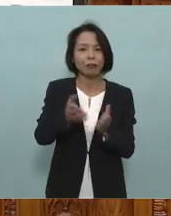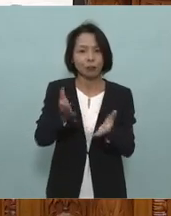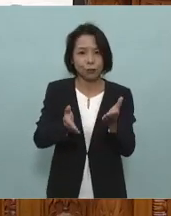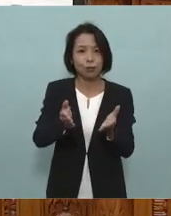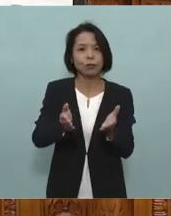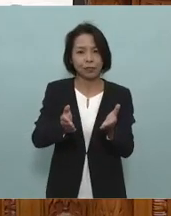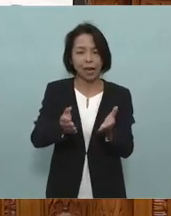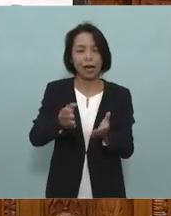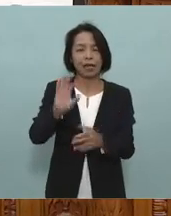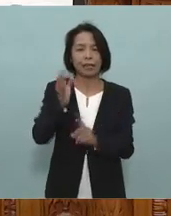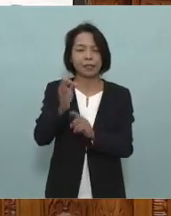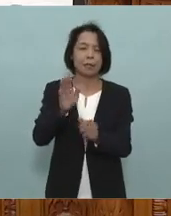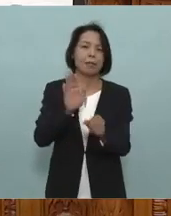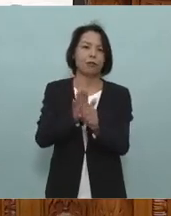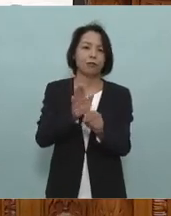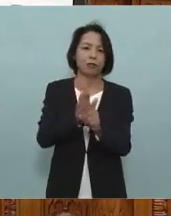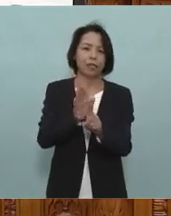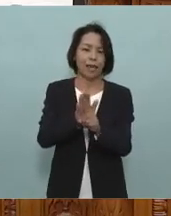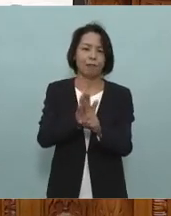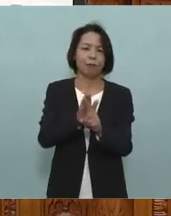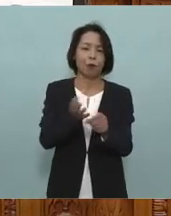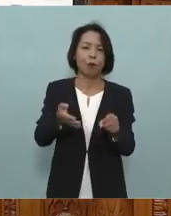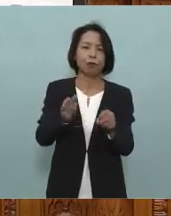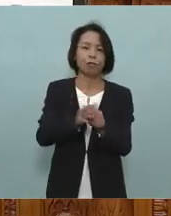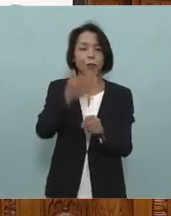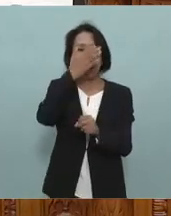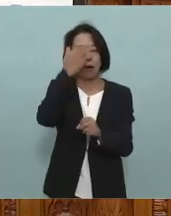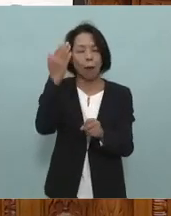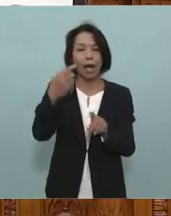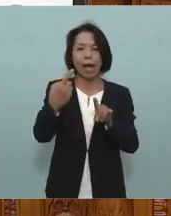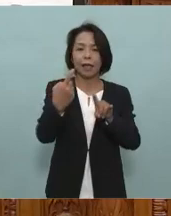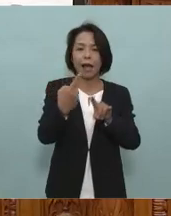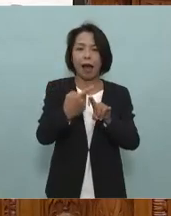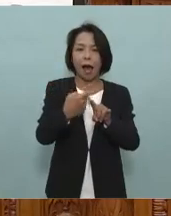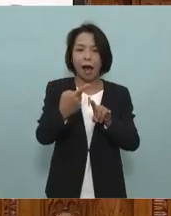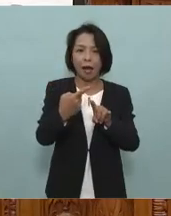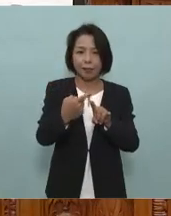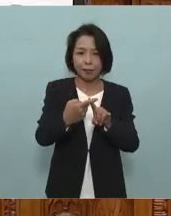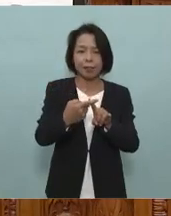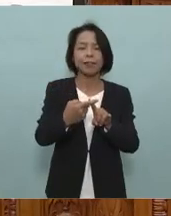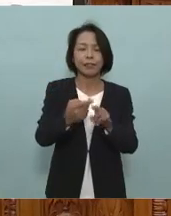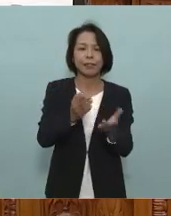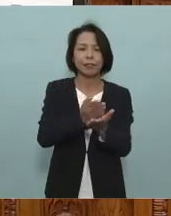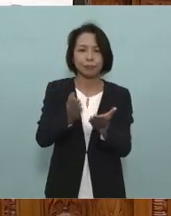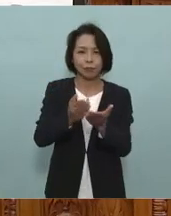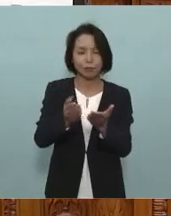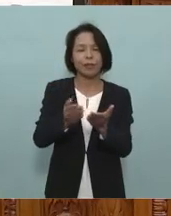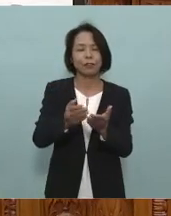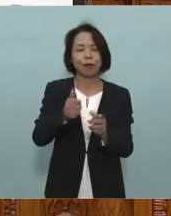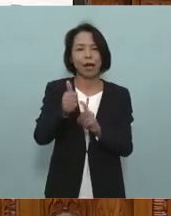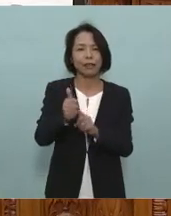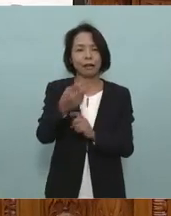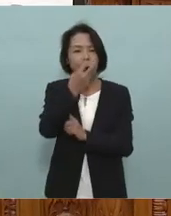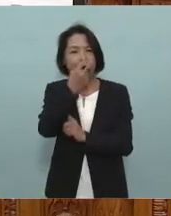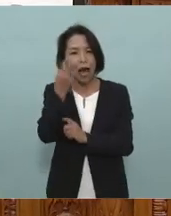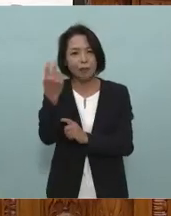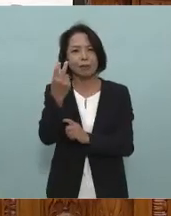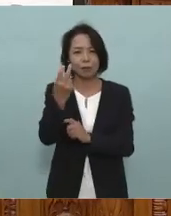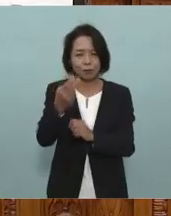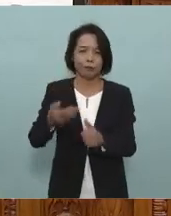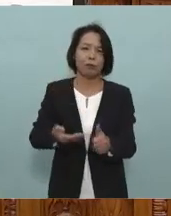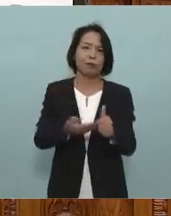の支援に加え若く優れたIT分野の才能の発掘育成日本